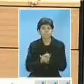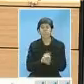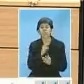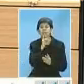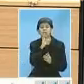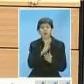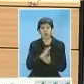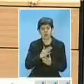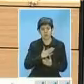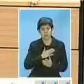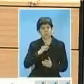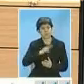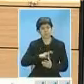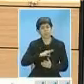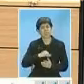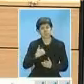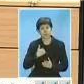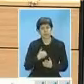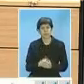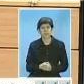านแต่ผมเจ็บปวด